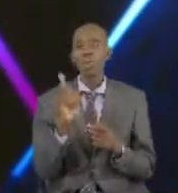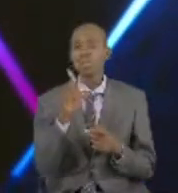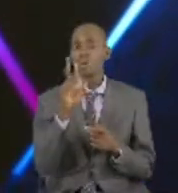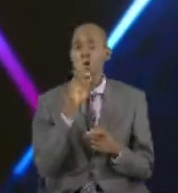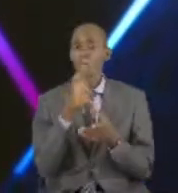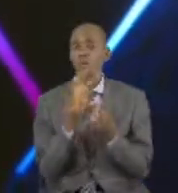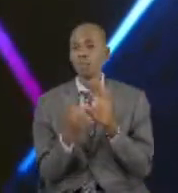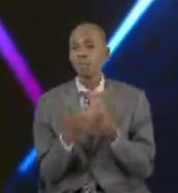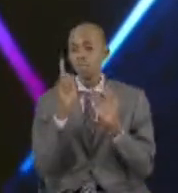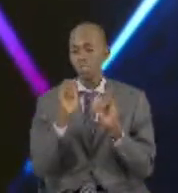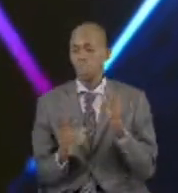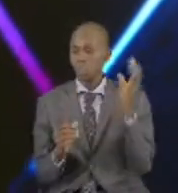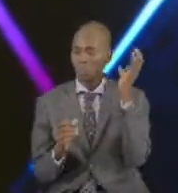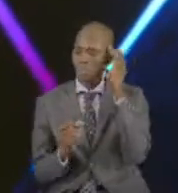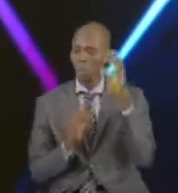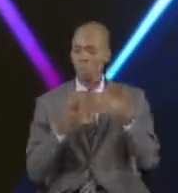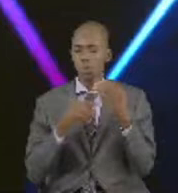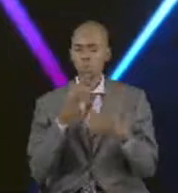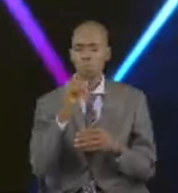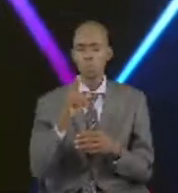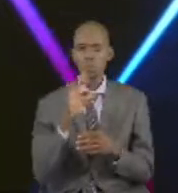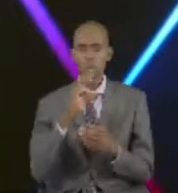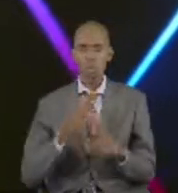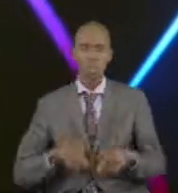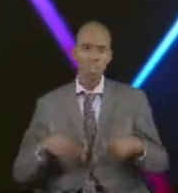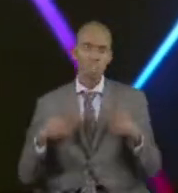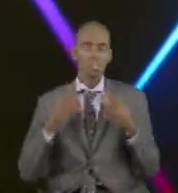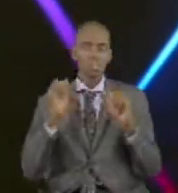ils peuvent entendre parler de toi, ta vie.